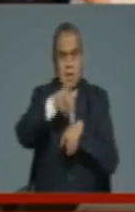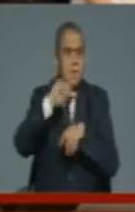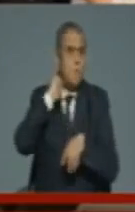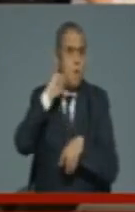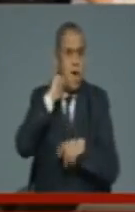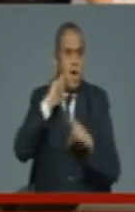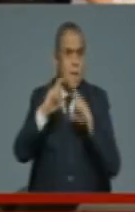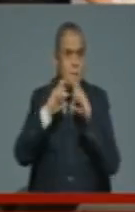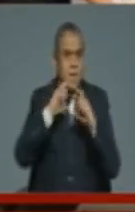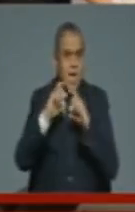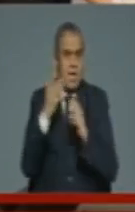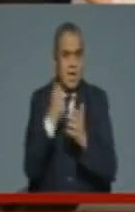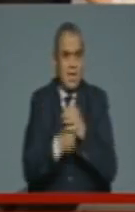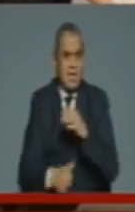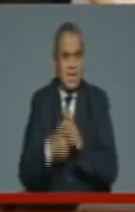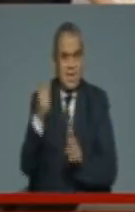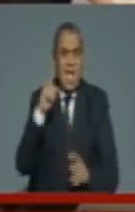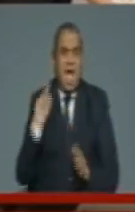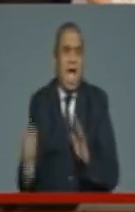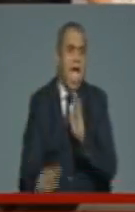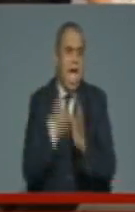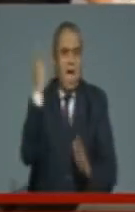أول مرة أشوفك بتضحك.